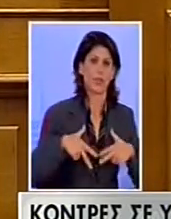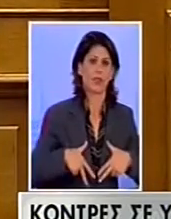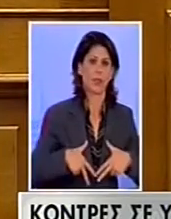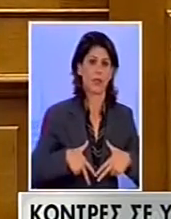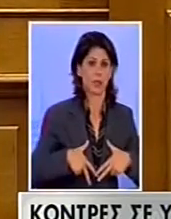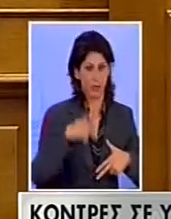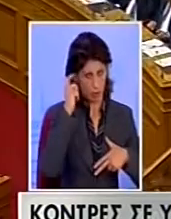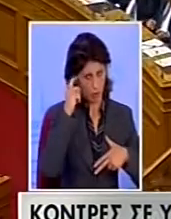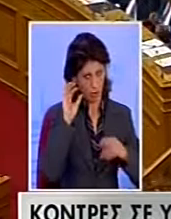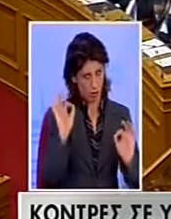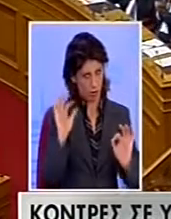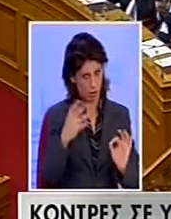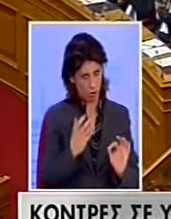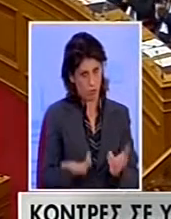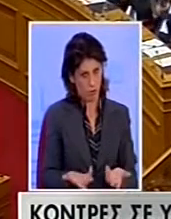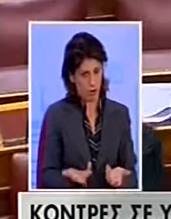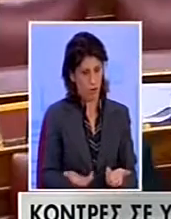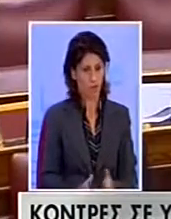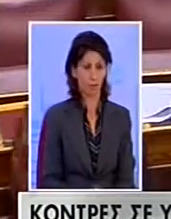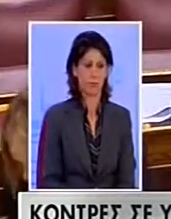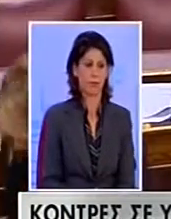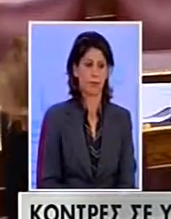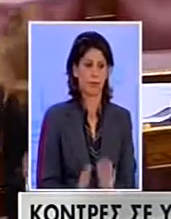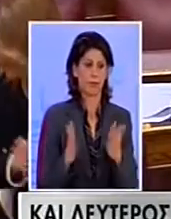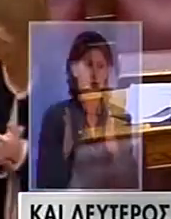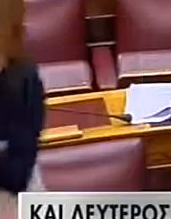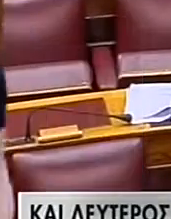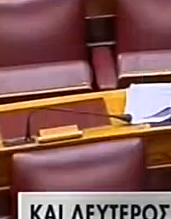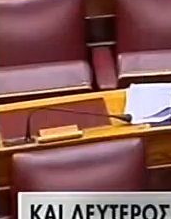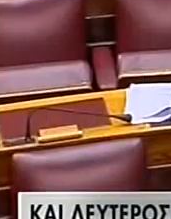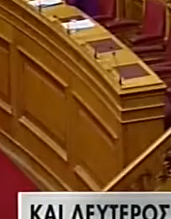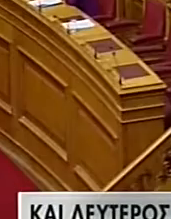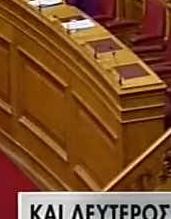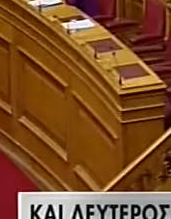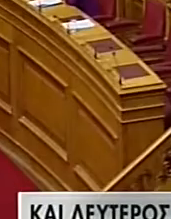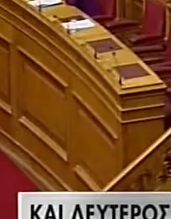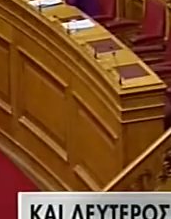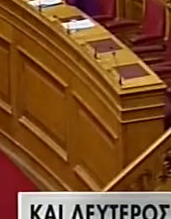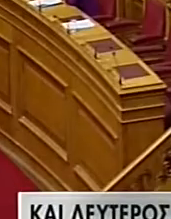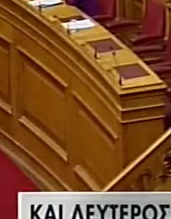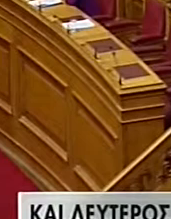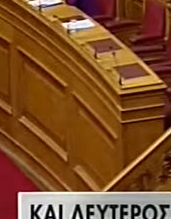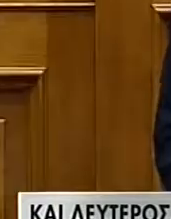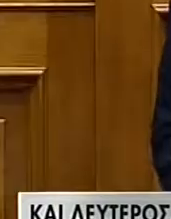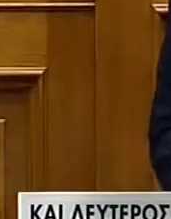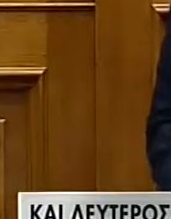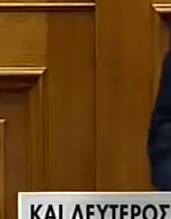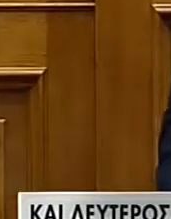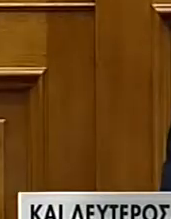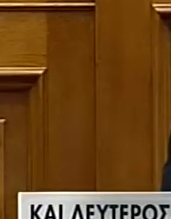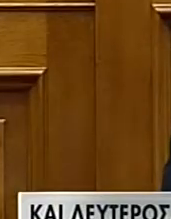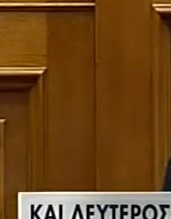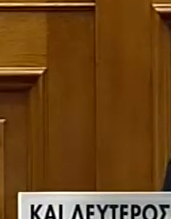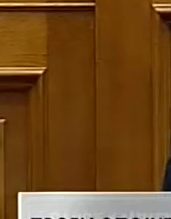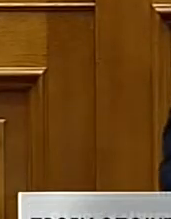φάστε με τα καλά σας. Την ίδια στιγμή, η μηχανία προκαλούσε στη Χαριλάου Τρικούπη η δεύτερη μετά τον Κώστα Σκανδαλίδη προειδοποίηση από βουλευτή του Πασόκ, ενώ ο